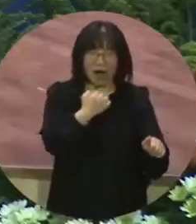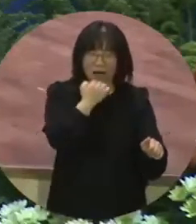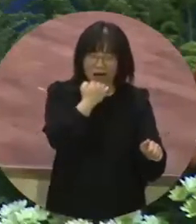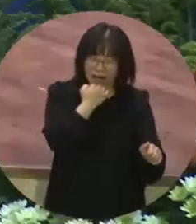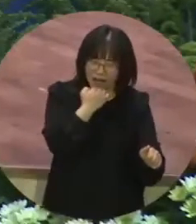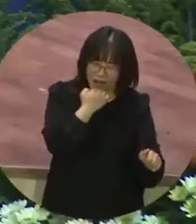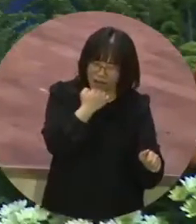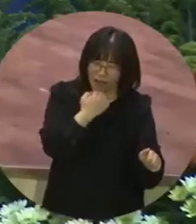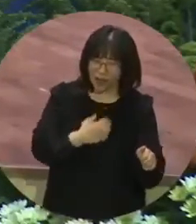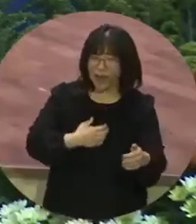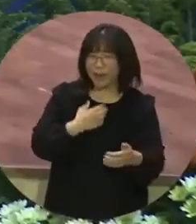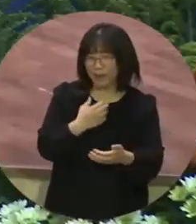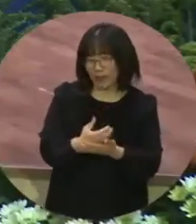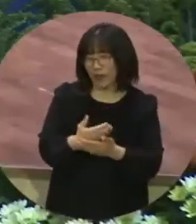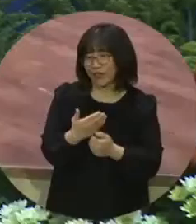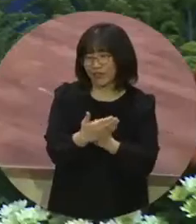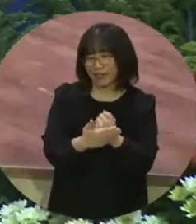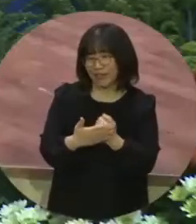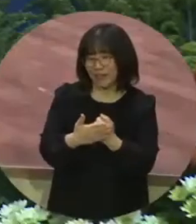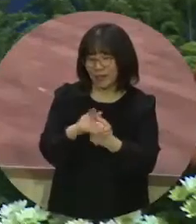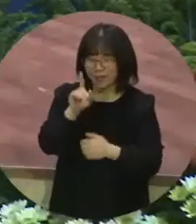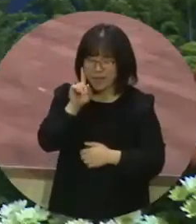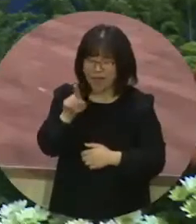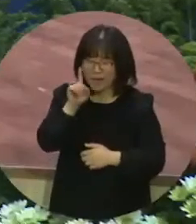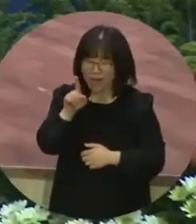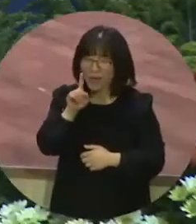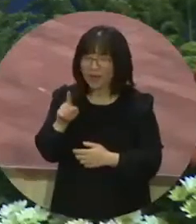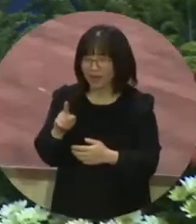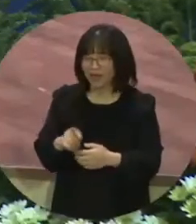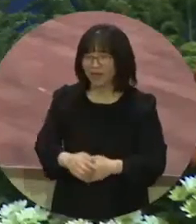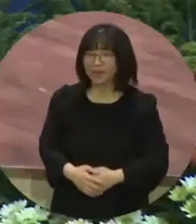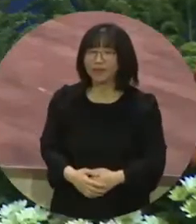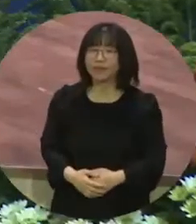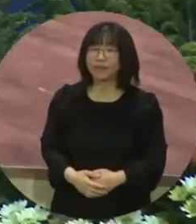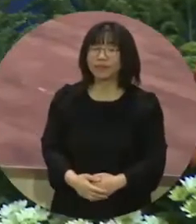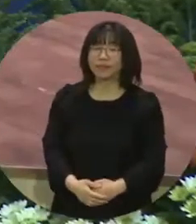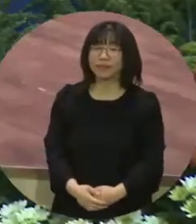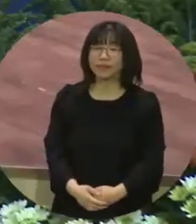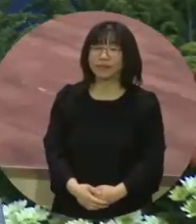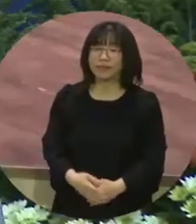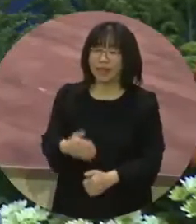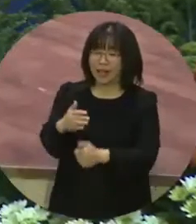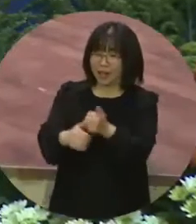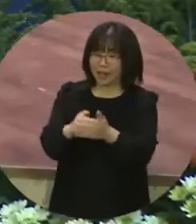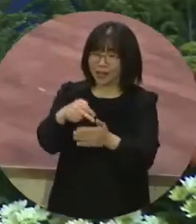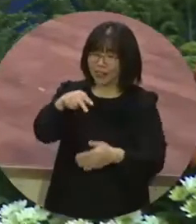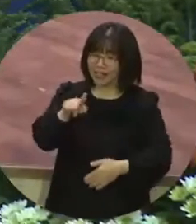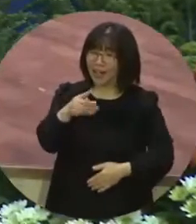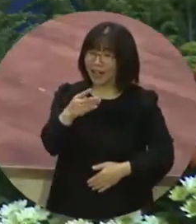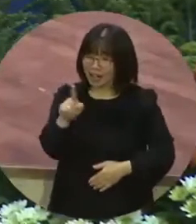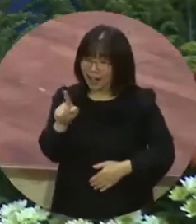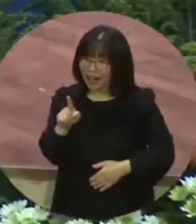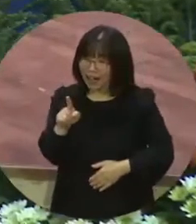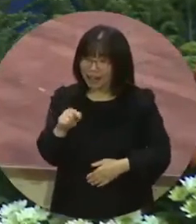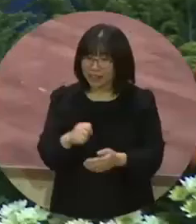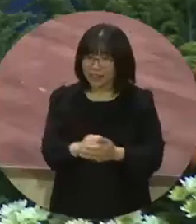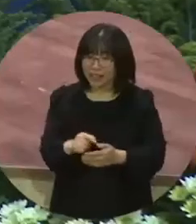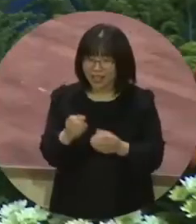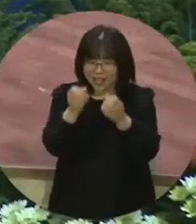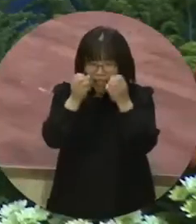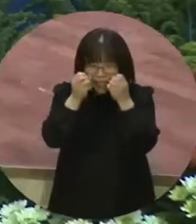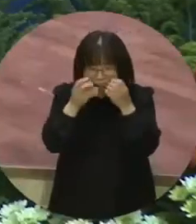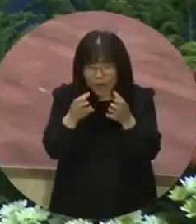순간 매일매일 체험하고 사는 거예요. 자, 하나님께서 사라에게 새로운